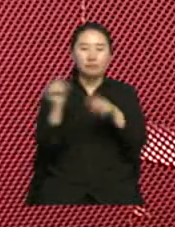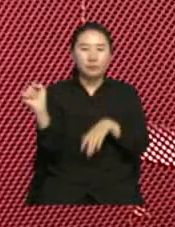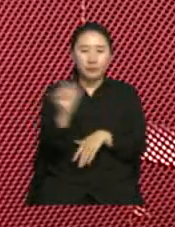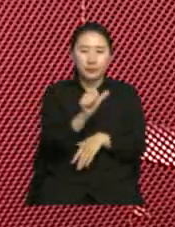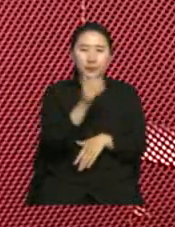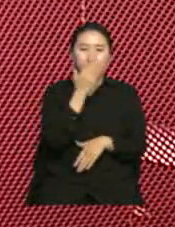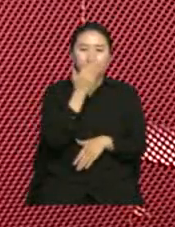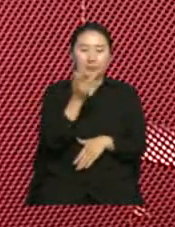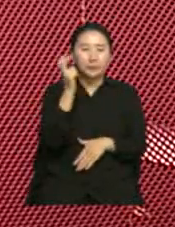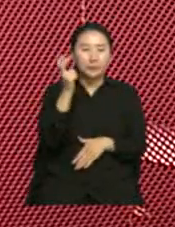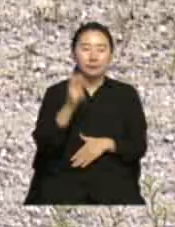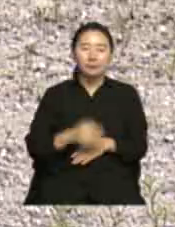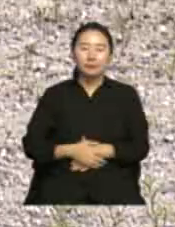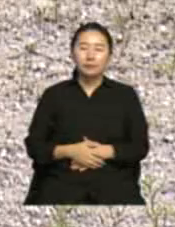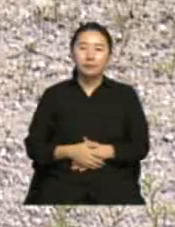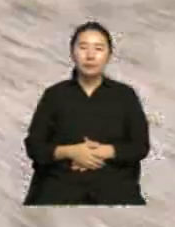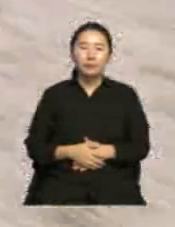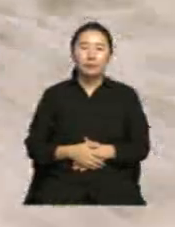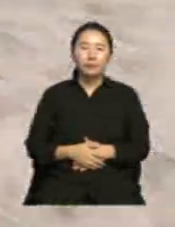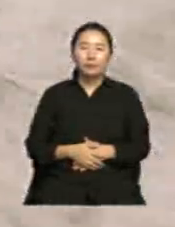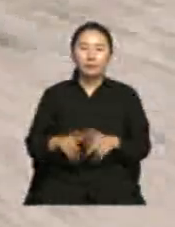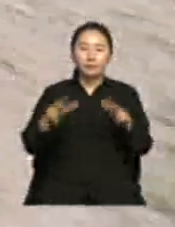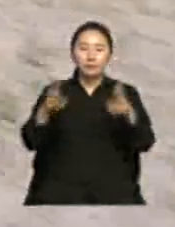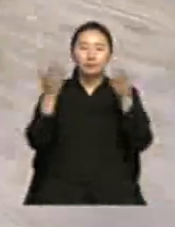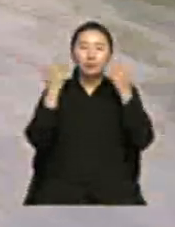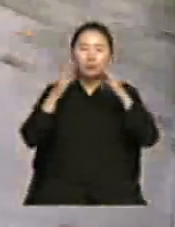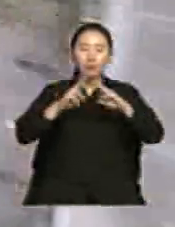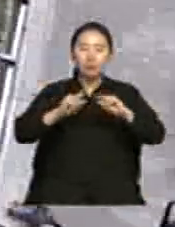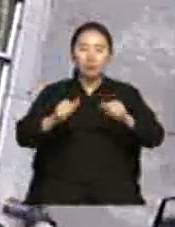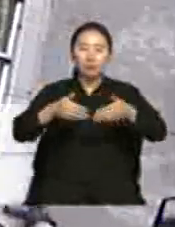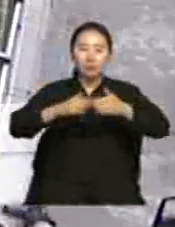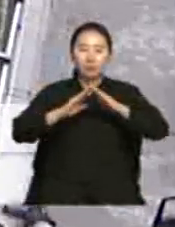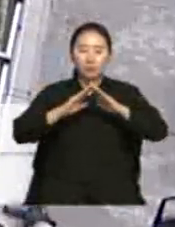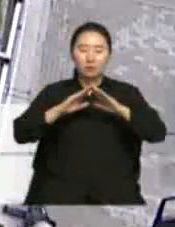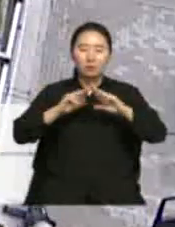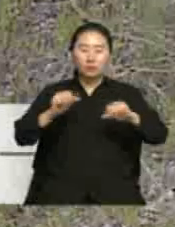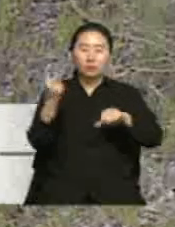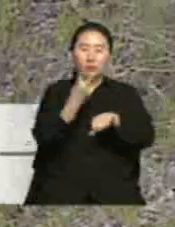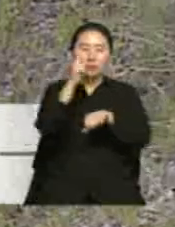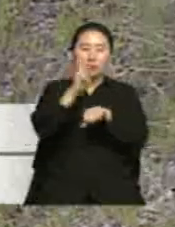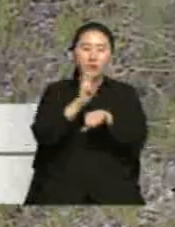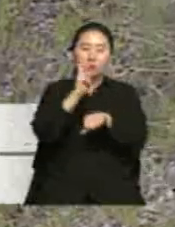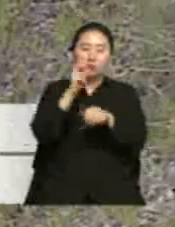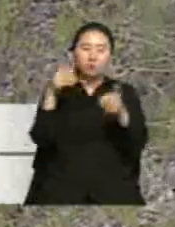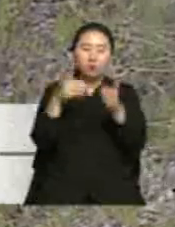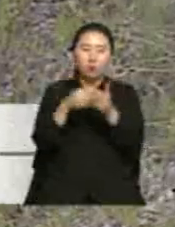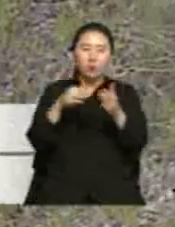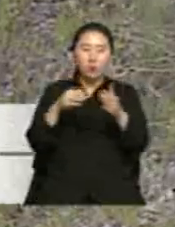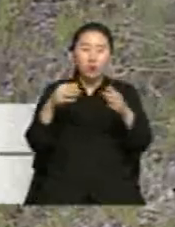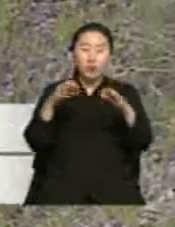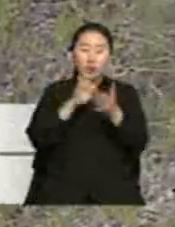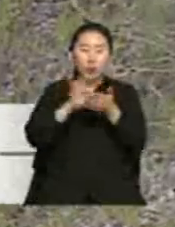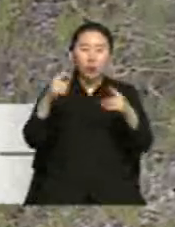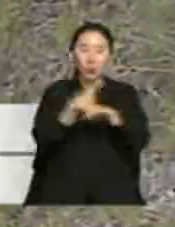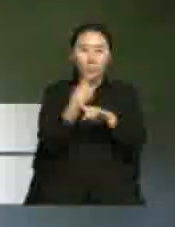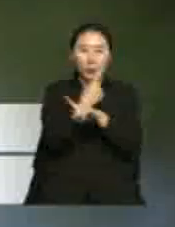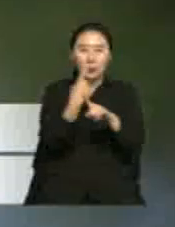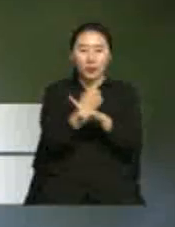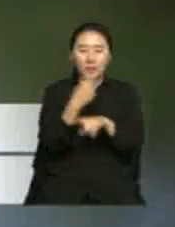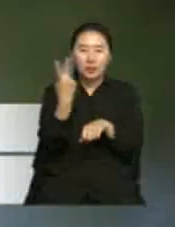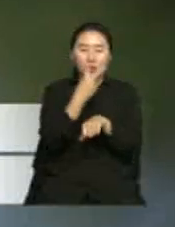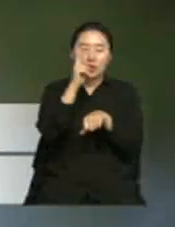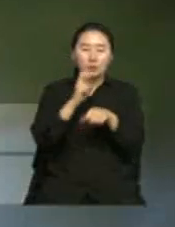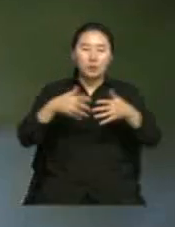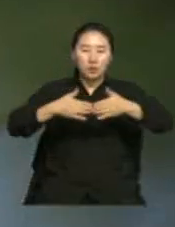가속화될 것으로 내다보고 있습니다. 한편 현재 학교 용지인 유치 예정 부지를 2020년까지 용도 변경을 완료하고